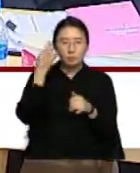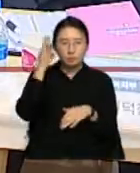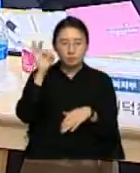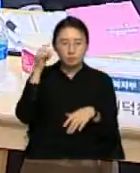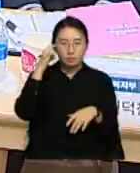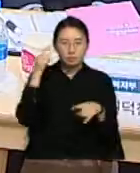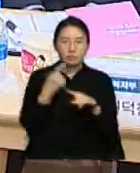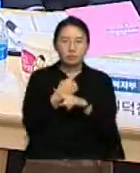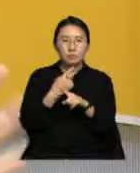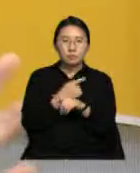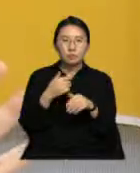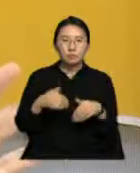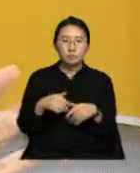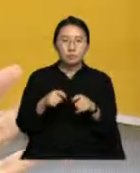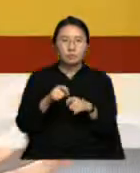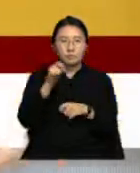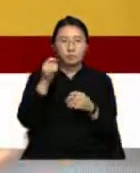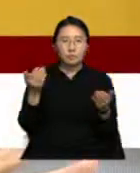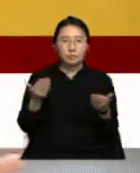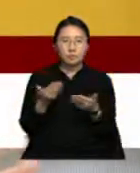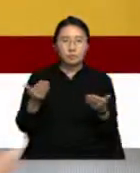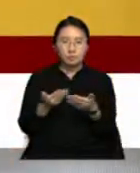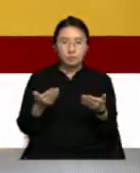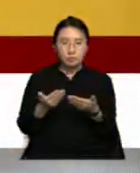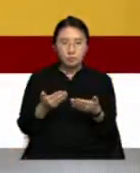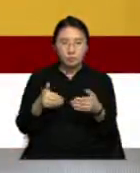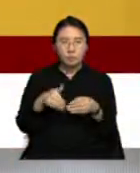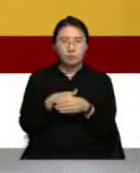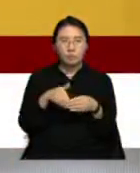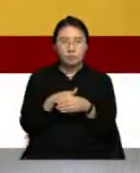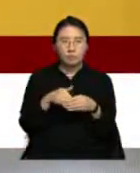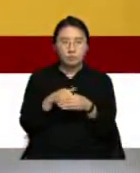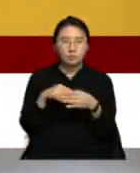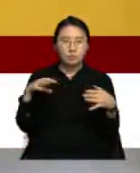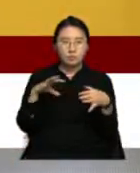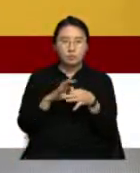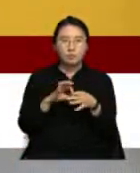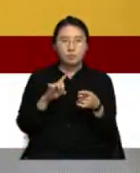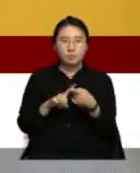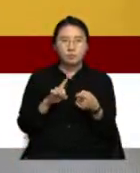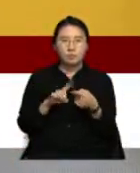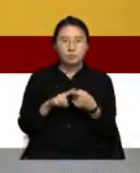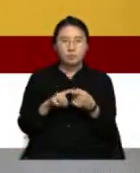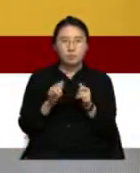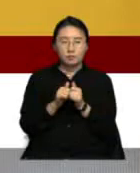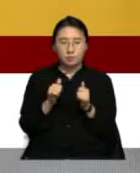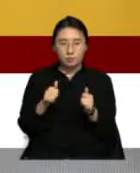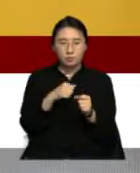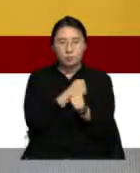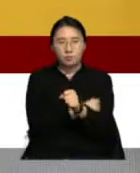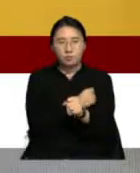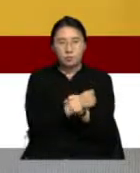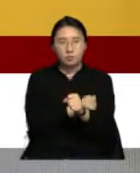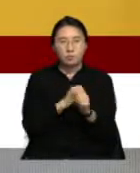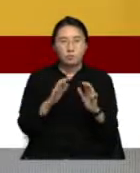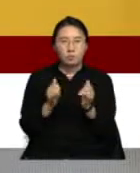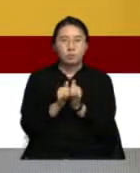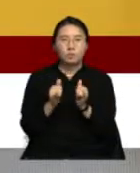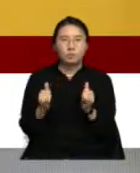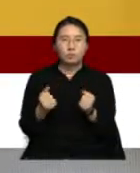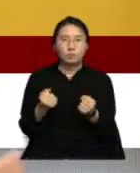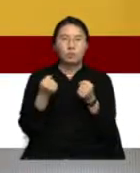필요한 이유입니다. 장시간 근로 문화 자체와 연결되는 이 부분에 대해서도 그 인간적인 노동과